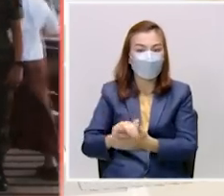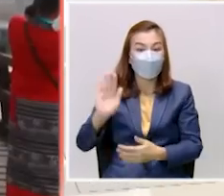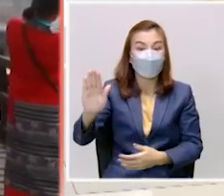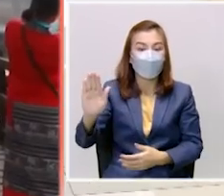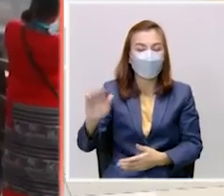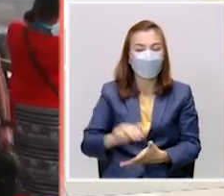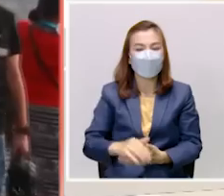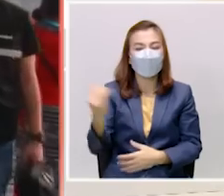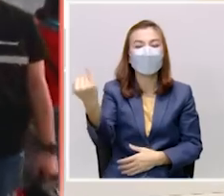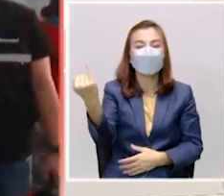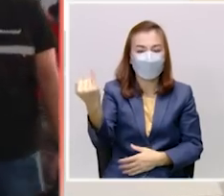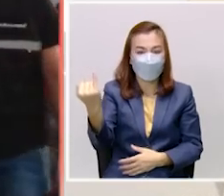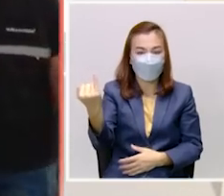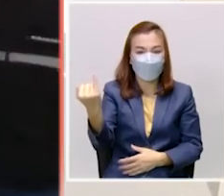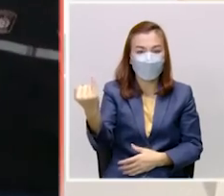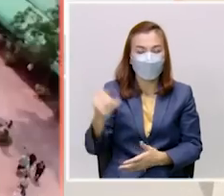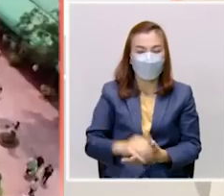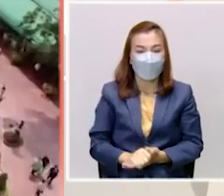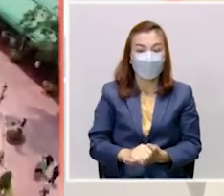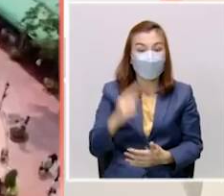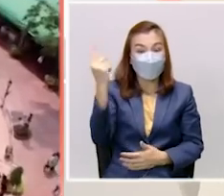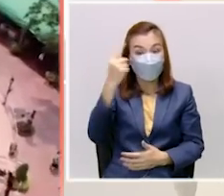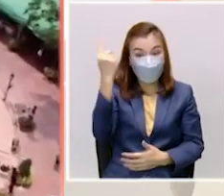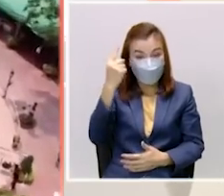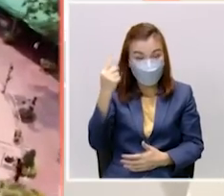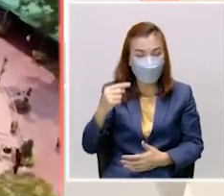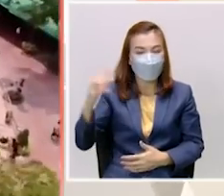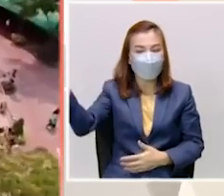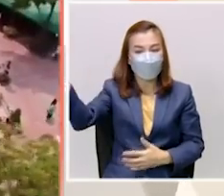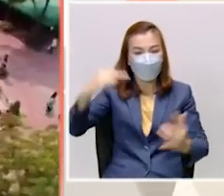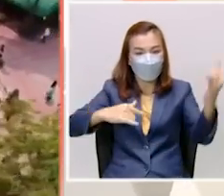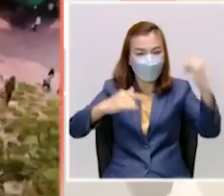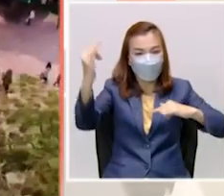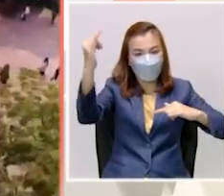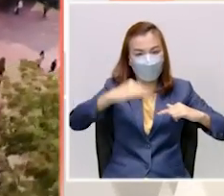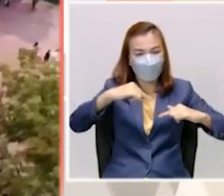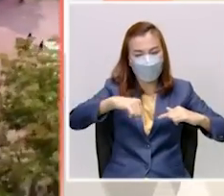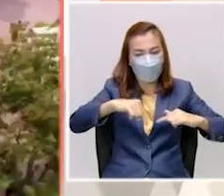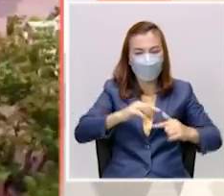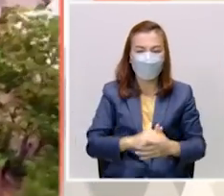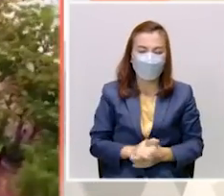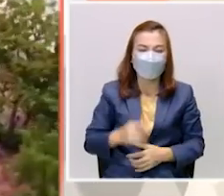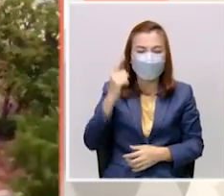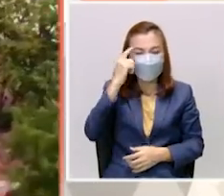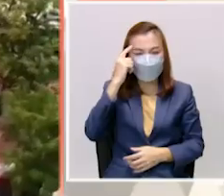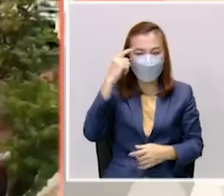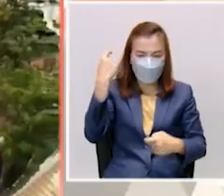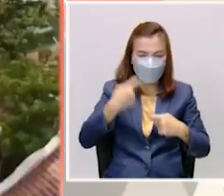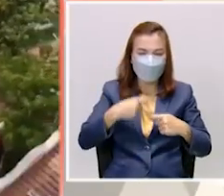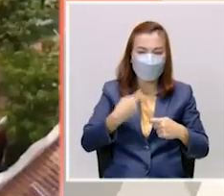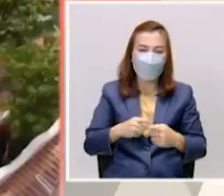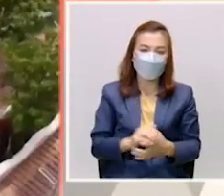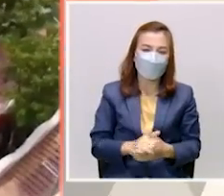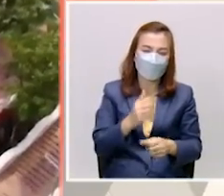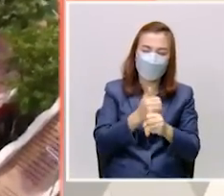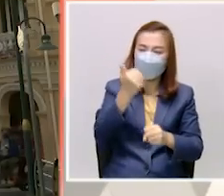ครับเพราะฉะนั้นเนี่ยจะให้นักท่องเที่ยวเข้ามาเหมือนภาวะปกติแล้วเนี่ยมันก็น่าจะไม่ใช